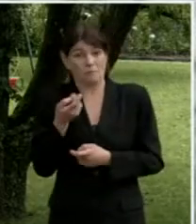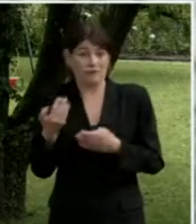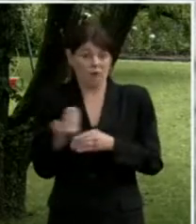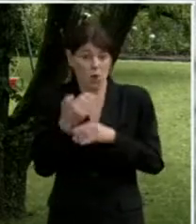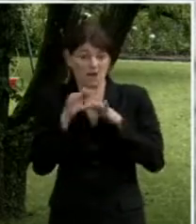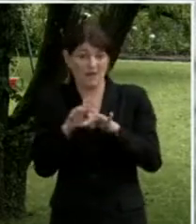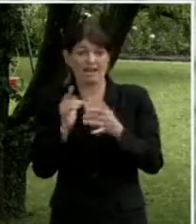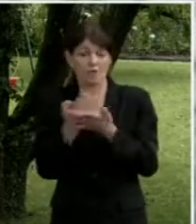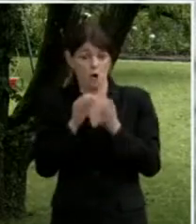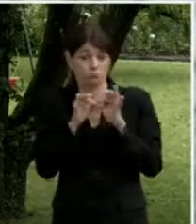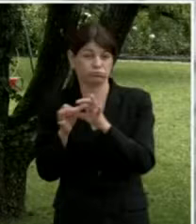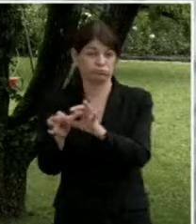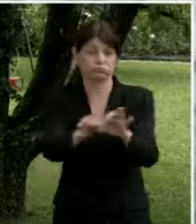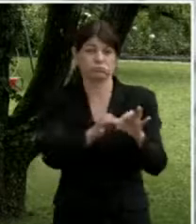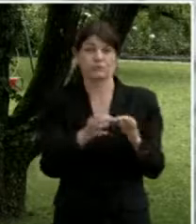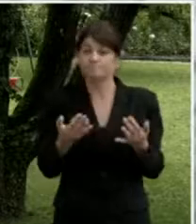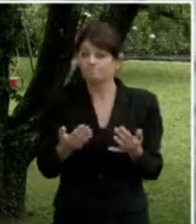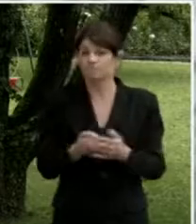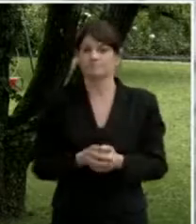rechnen müssen.